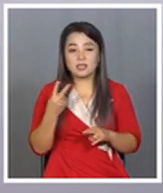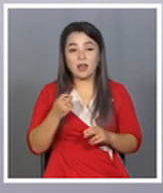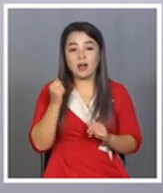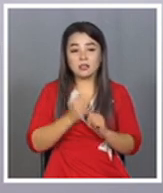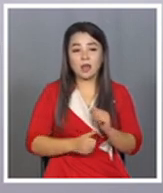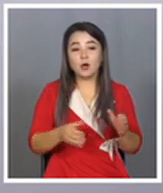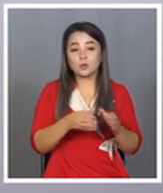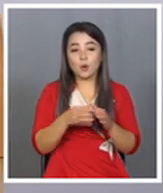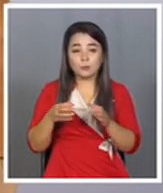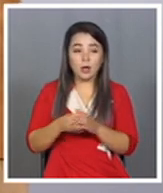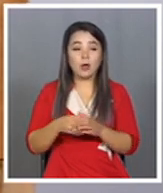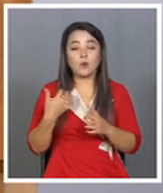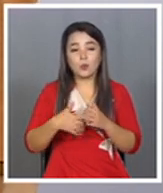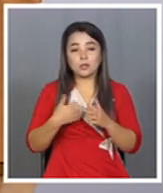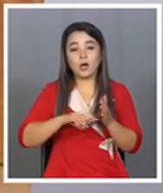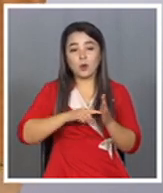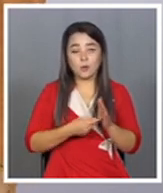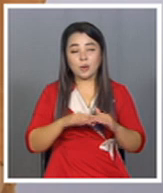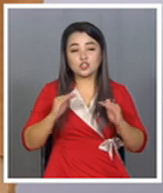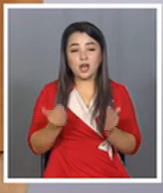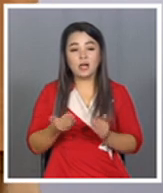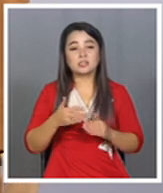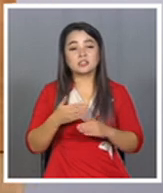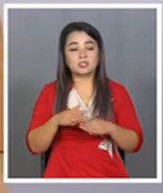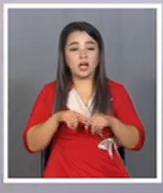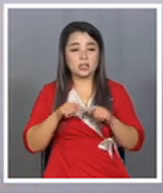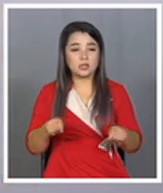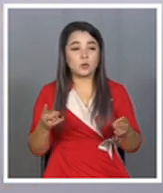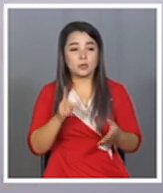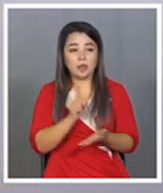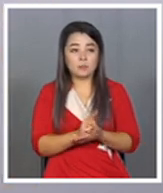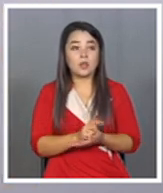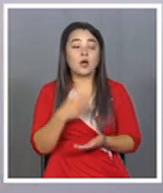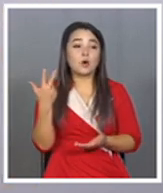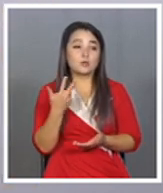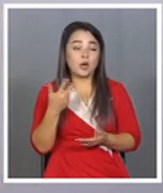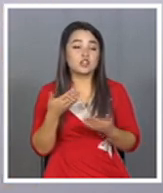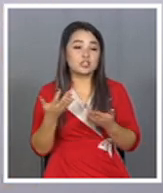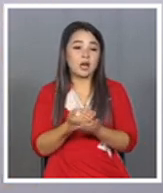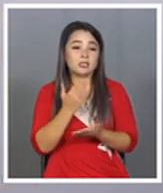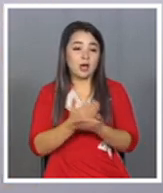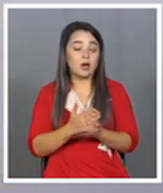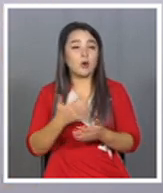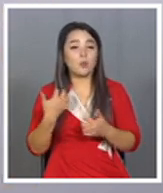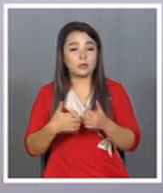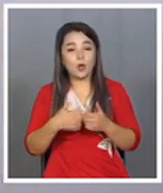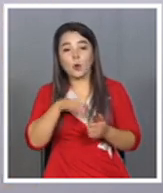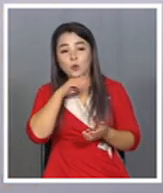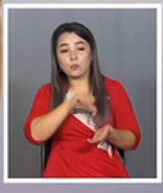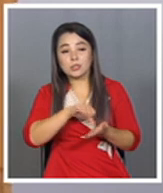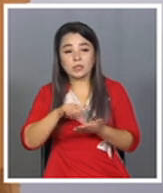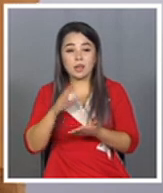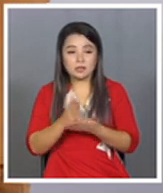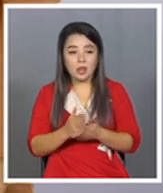әрбір топтағы ортақ көбейткішті жақша сыртына шығару қажет. Үшінші, шыққан ортақ көп мүшені